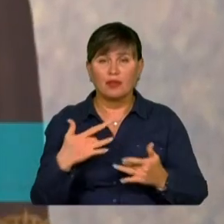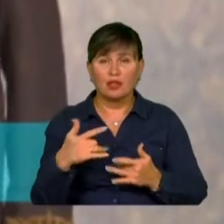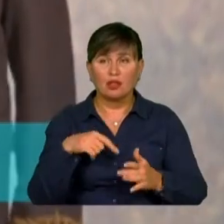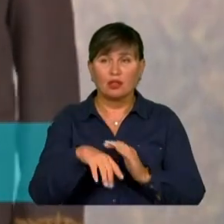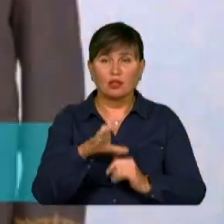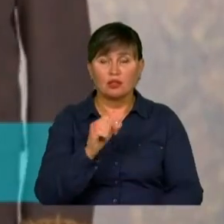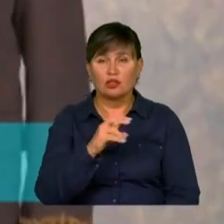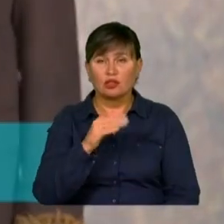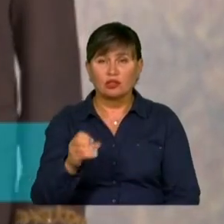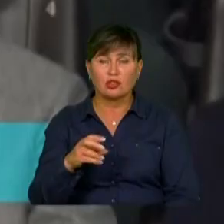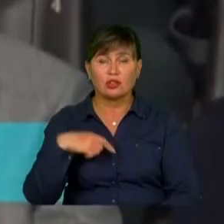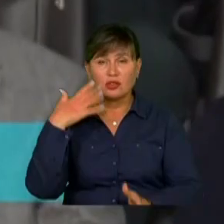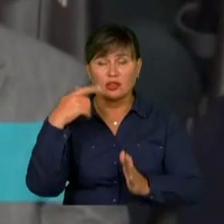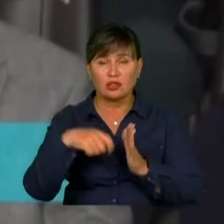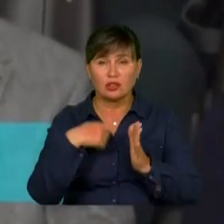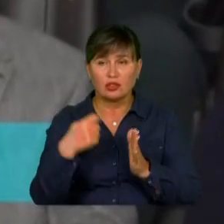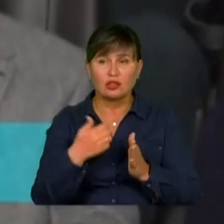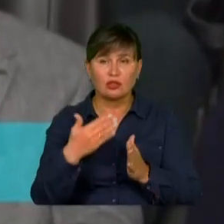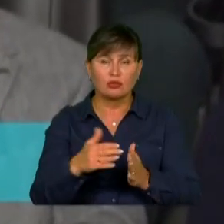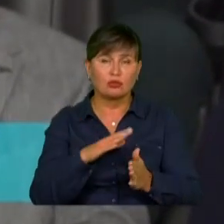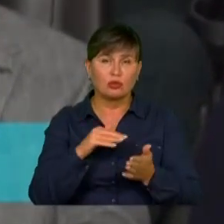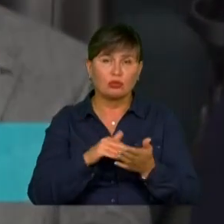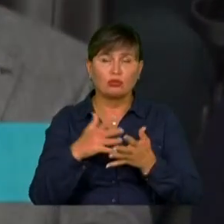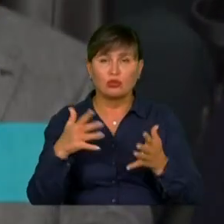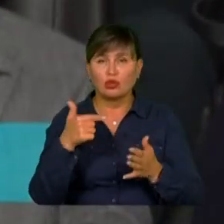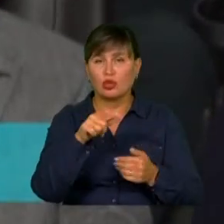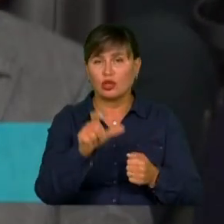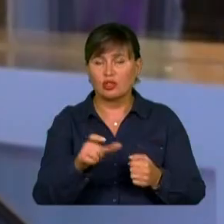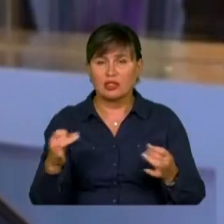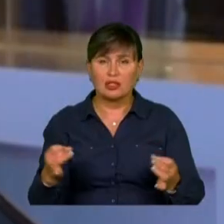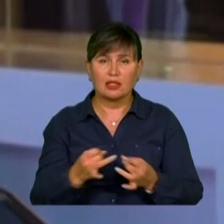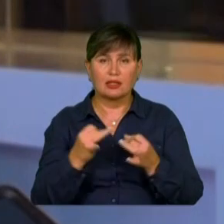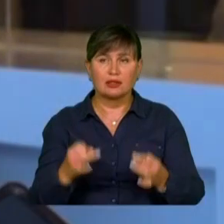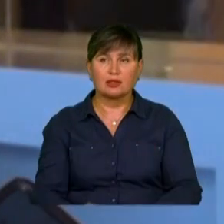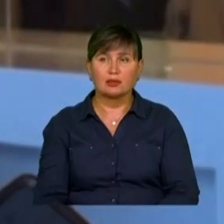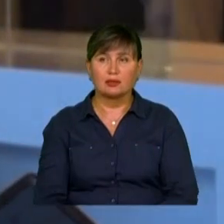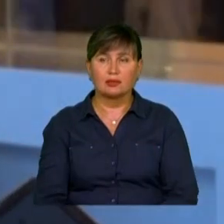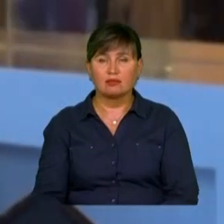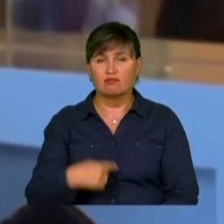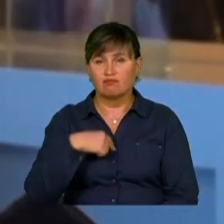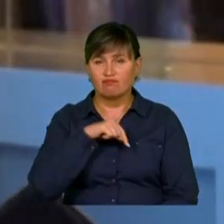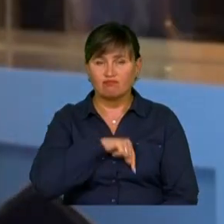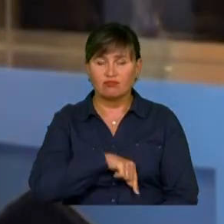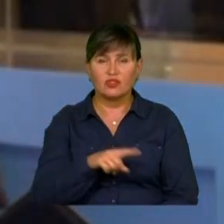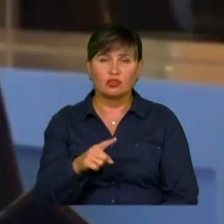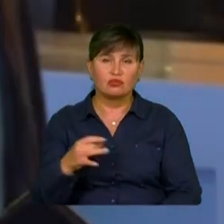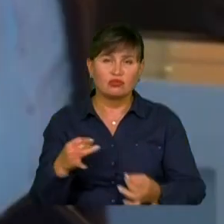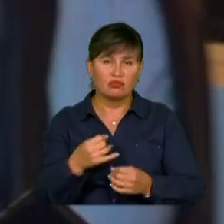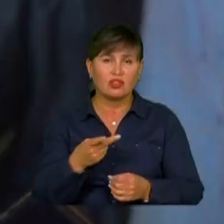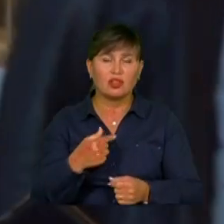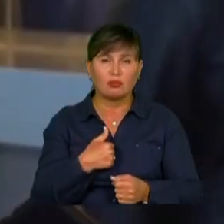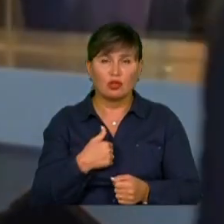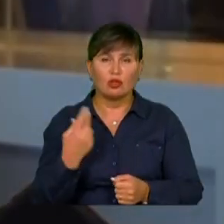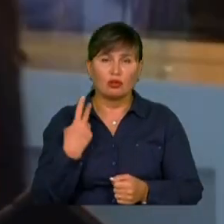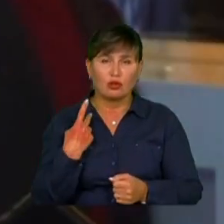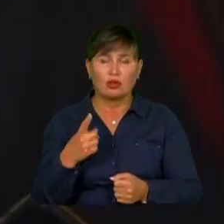Санжар Мади, сняться в киноленте его побудил больше гражданский интерес. Внутри что-то ёкнуло. Я подумал, что для меня это долг, раз меня